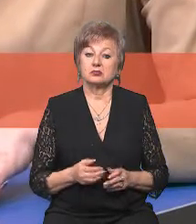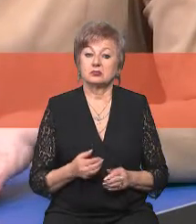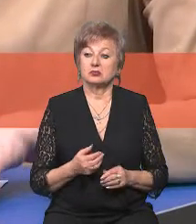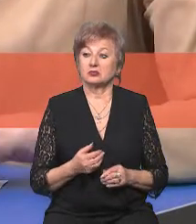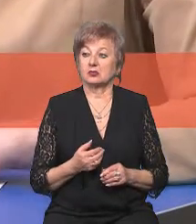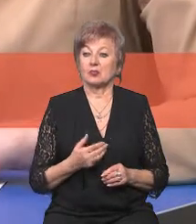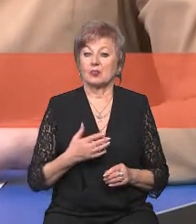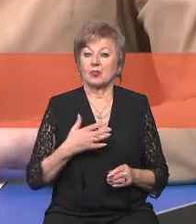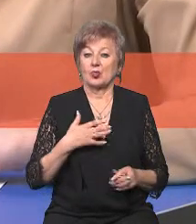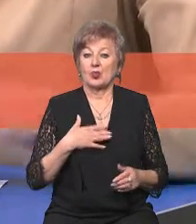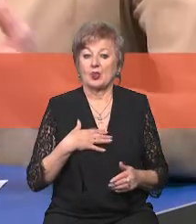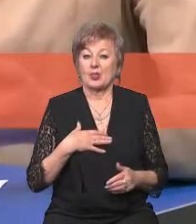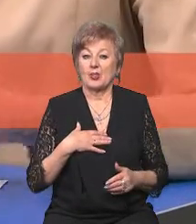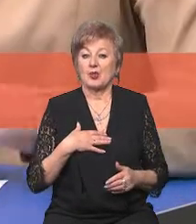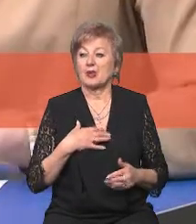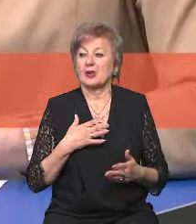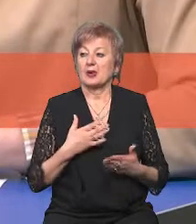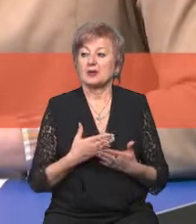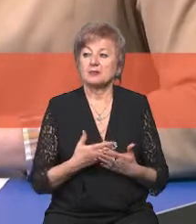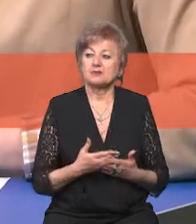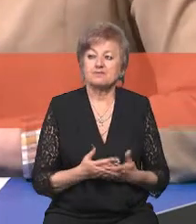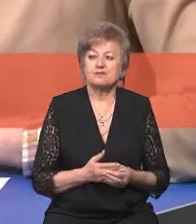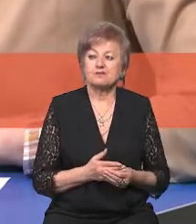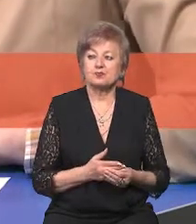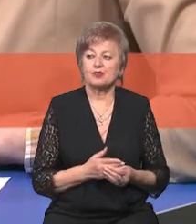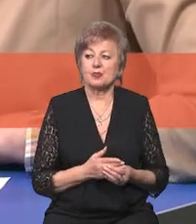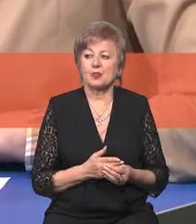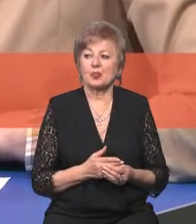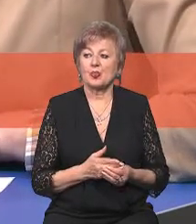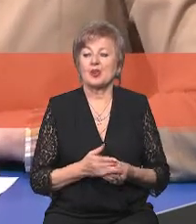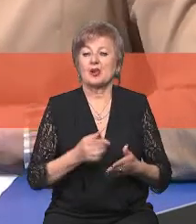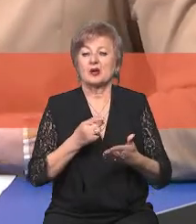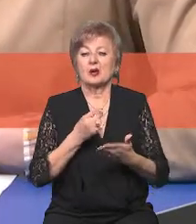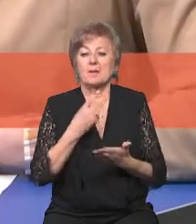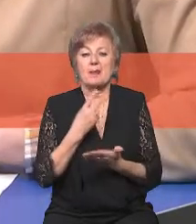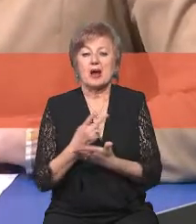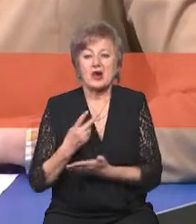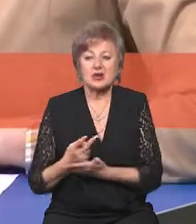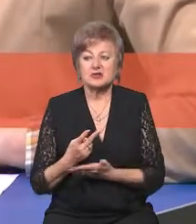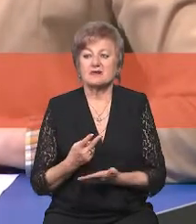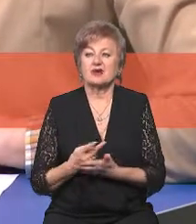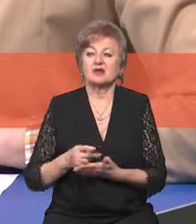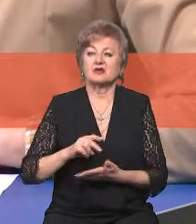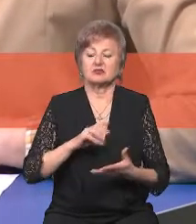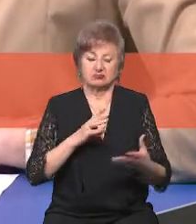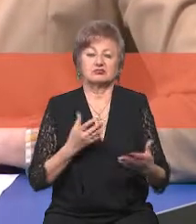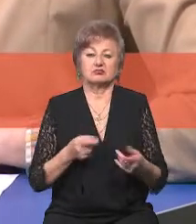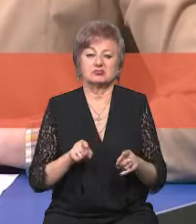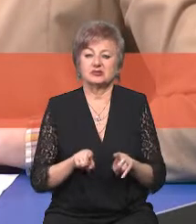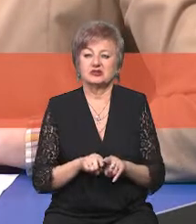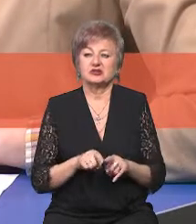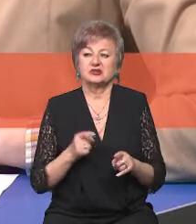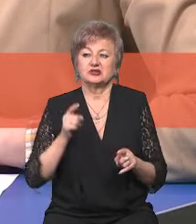от на сайті Міністерства охорони здоров'я, вона є, вона як, ну, показана як діюча інформація. Ну, скажімо так,